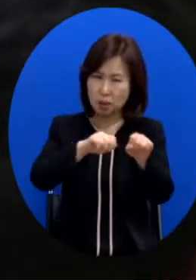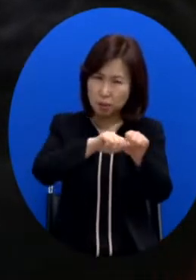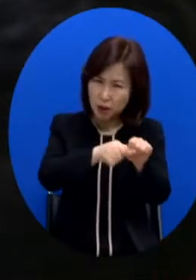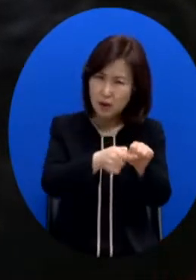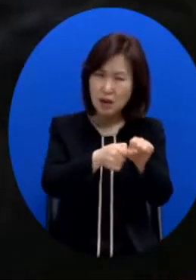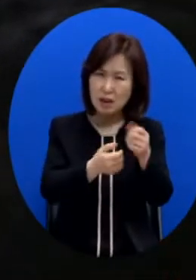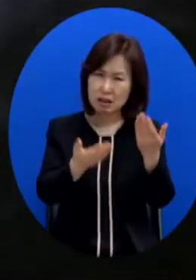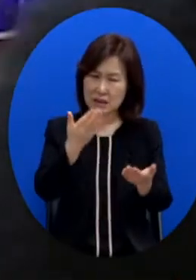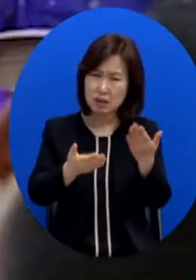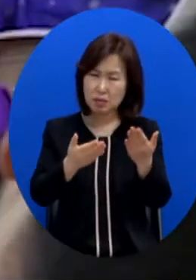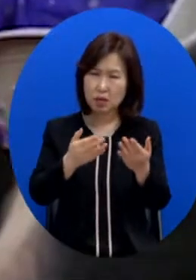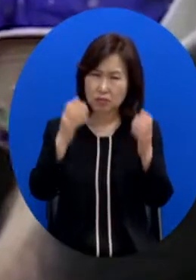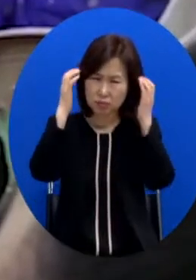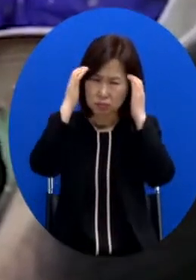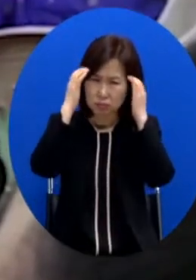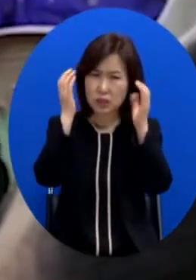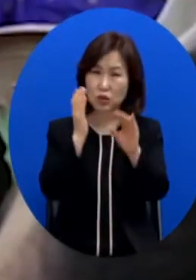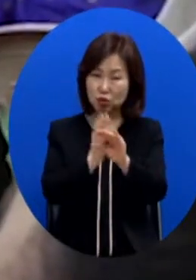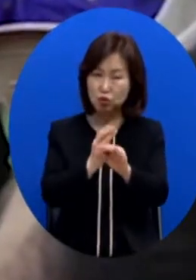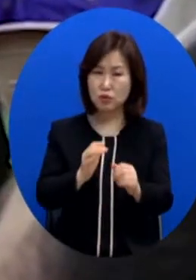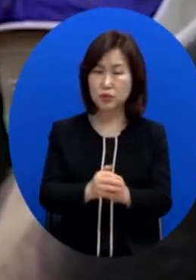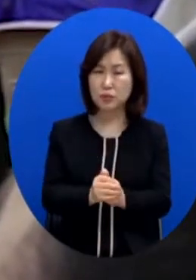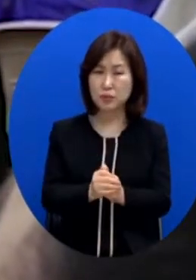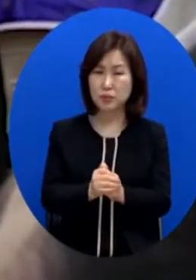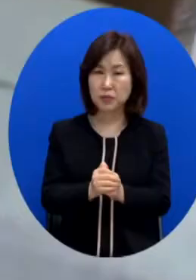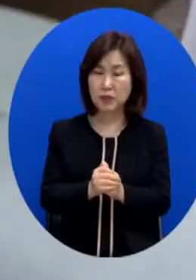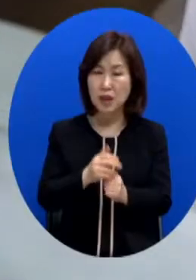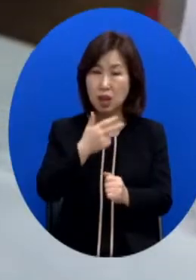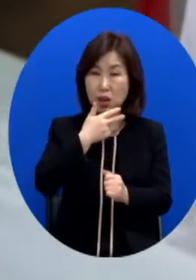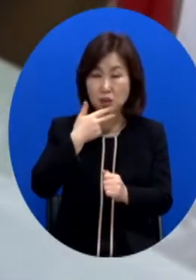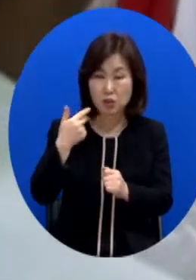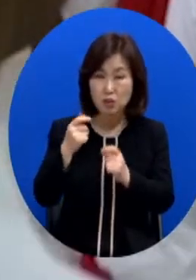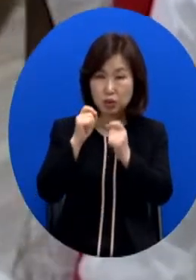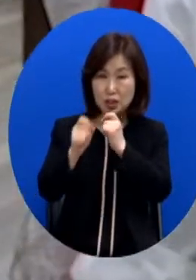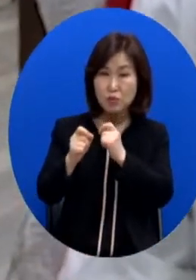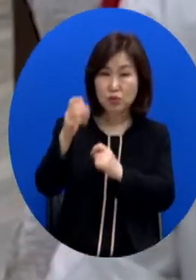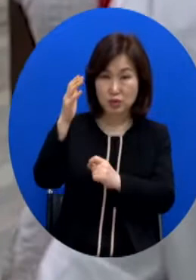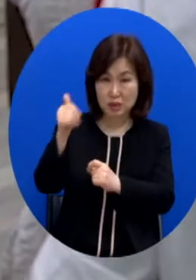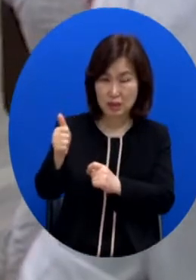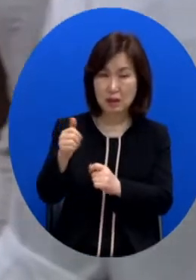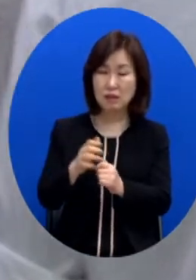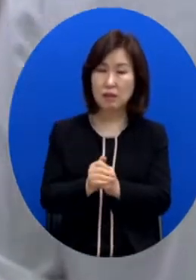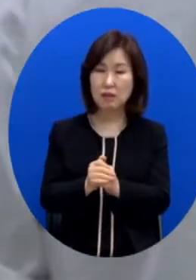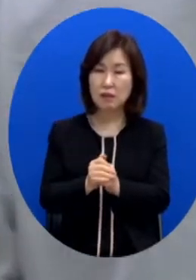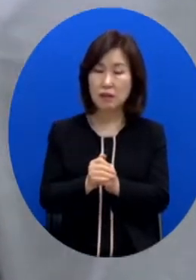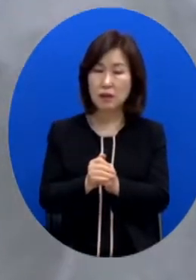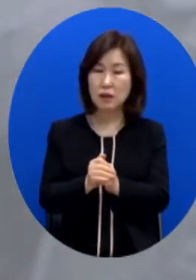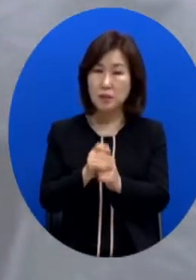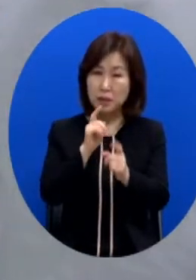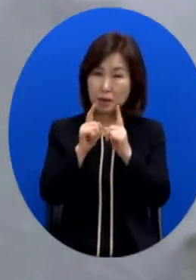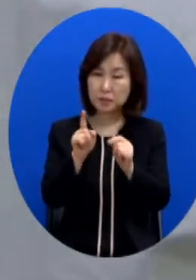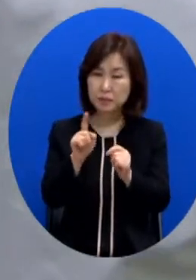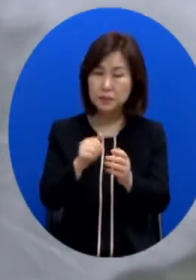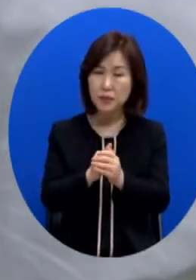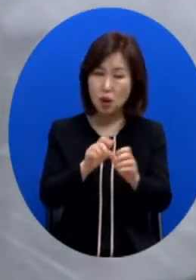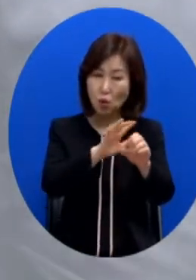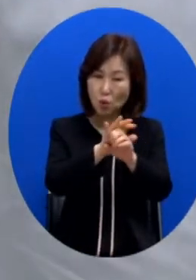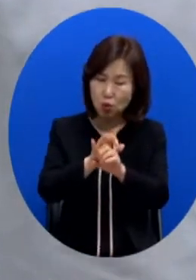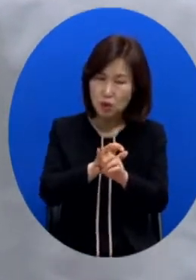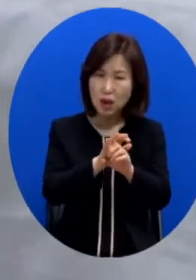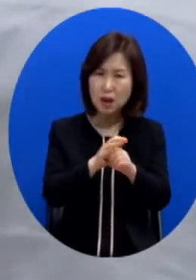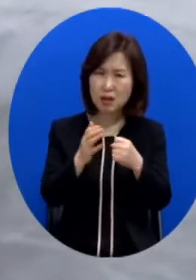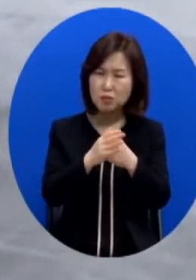있다고 발표했습니다. 오픈도어즈 영국과 아일랜드 지부 대표 헨리에타 브리스는 코로나가 상황을